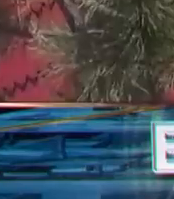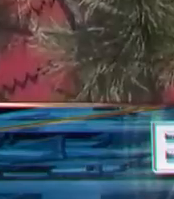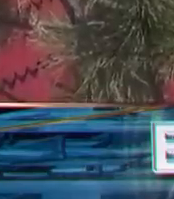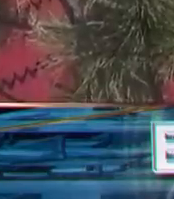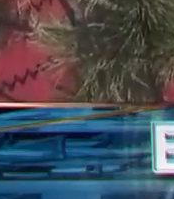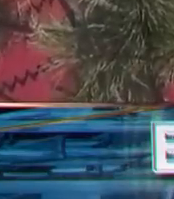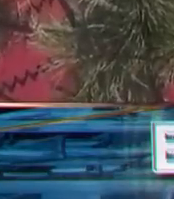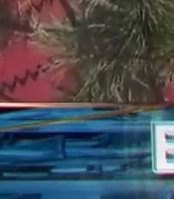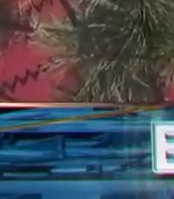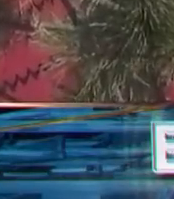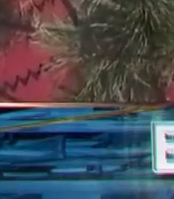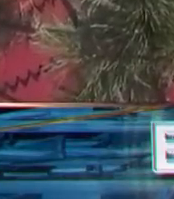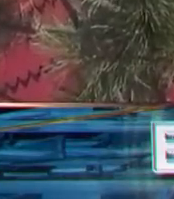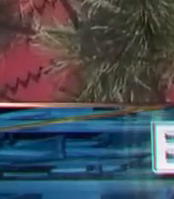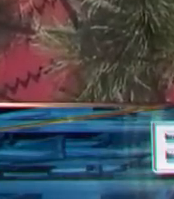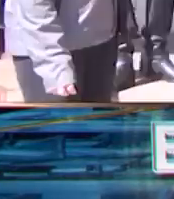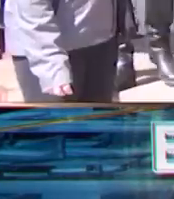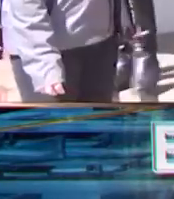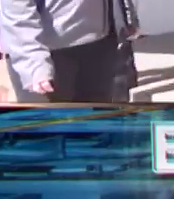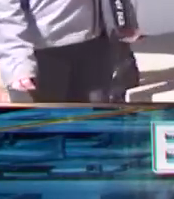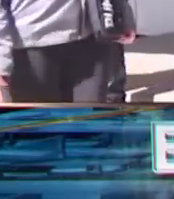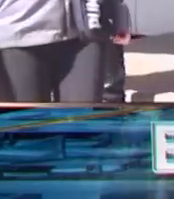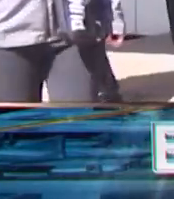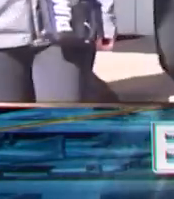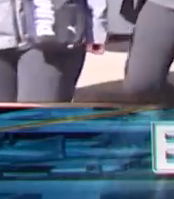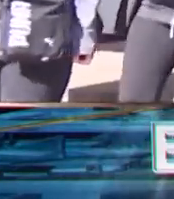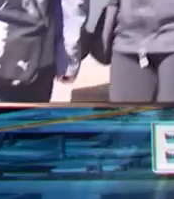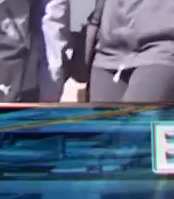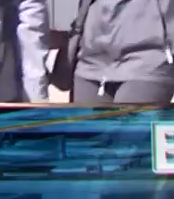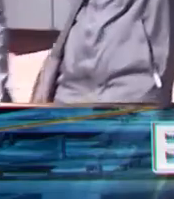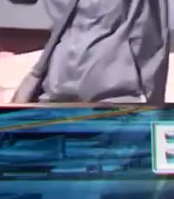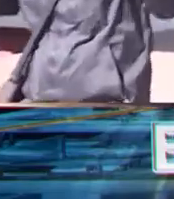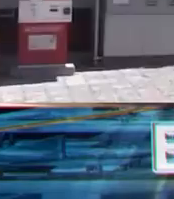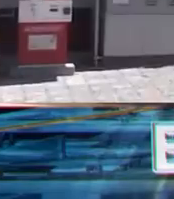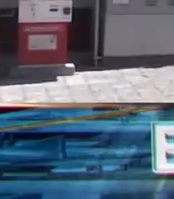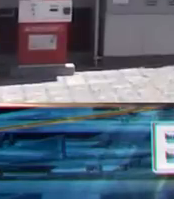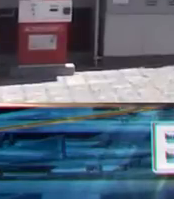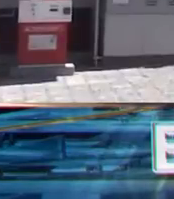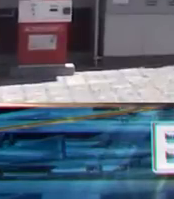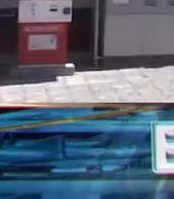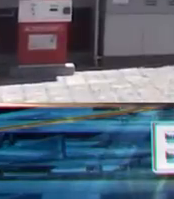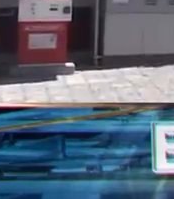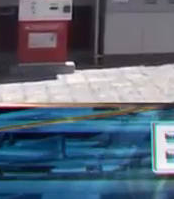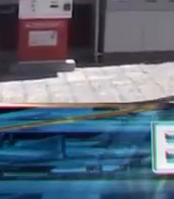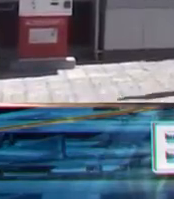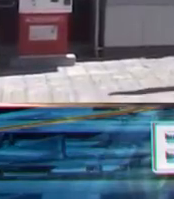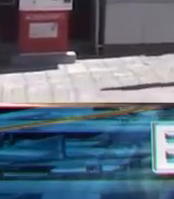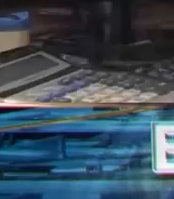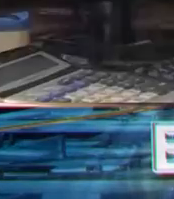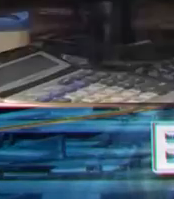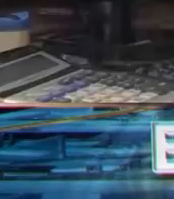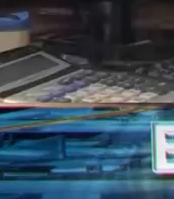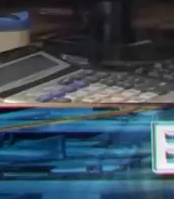42500 теңге. Бұл жәрдемақы төтенше жағдай кезінде табысынан айырылған жетісулықтарға төленеді. Әлеуметтік көмекті кімдер қалай